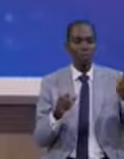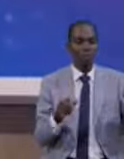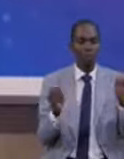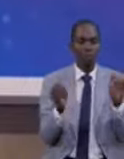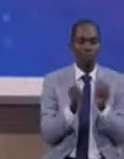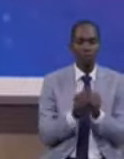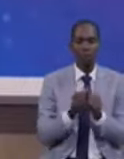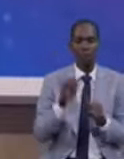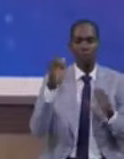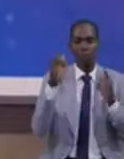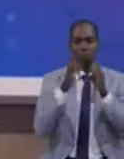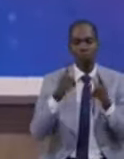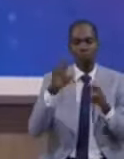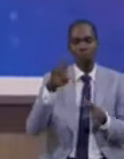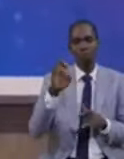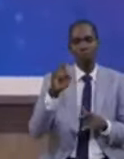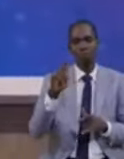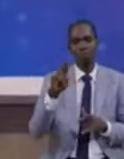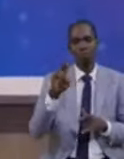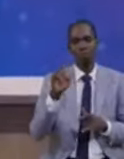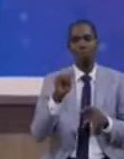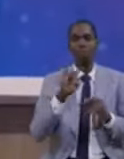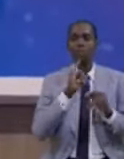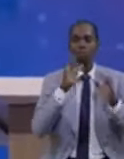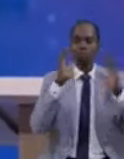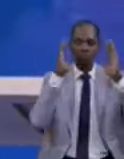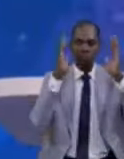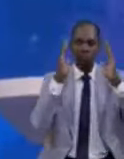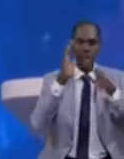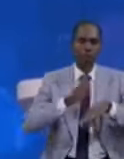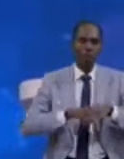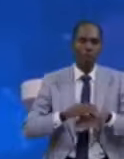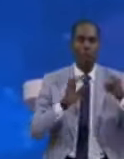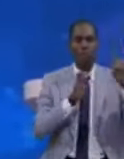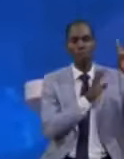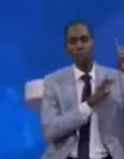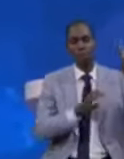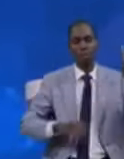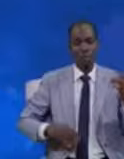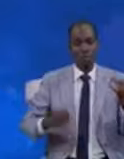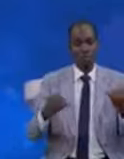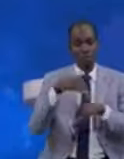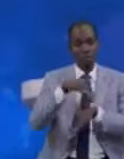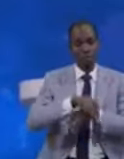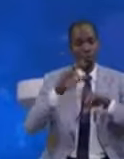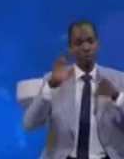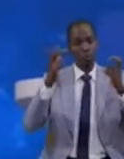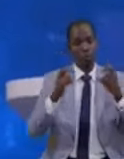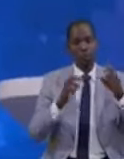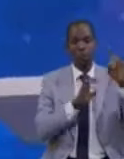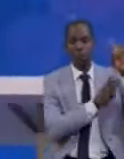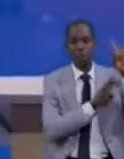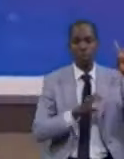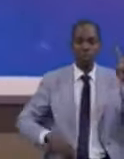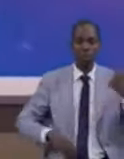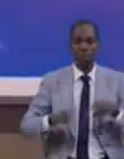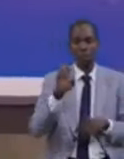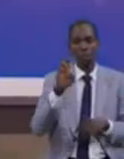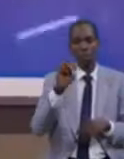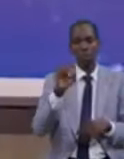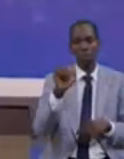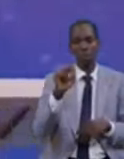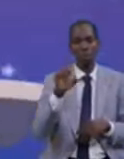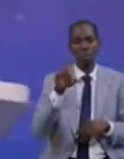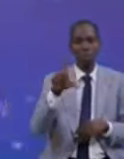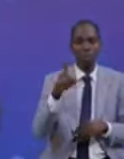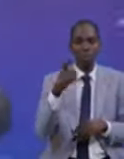concentre sur Emmanuel ce soir je vous parle deemmanuel le Dieu miséricordieux de toute